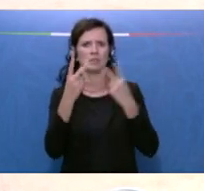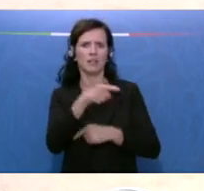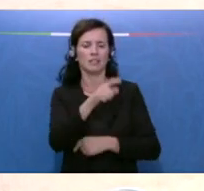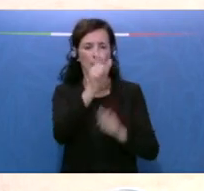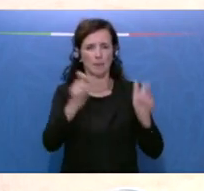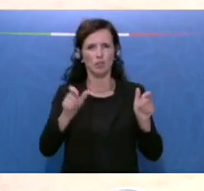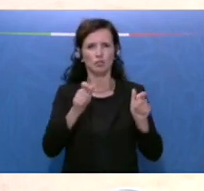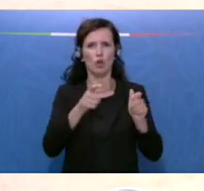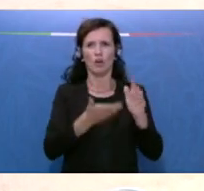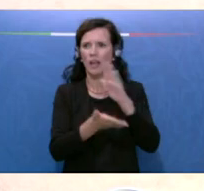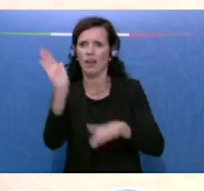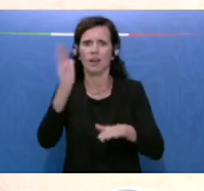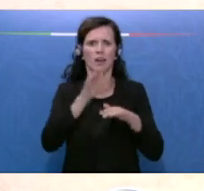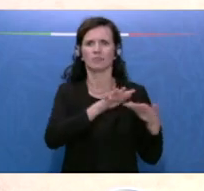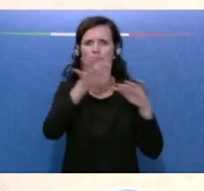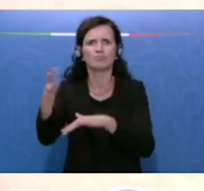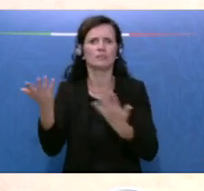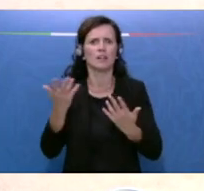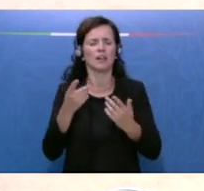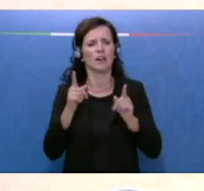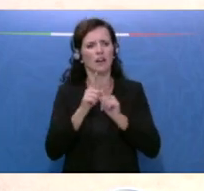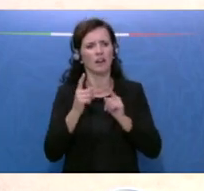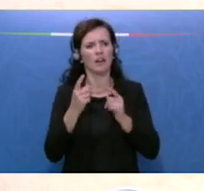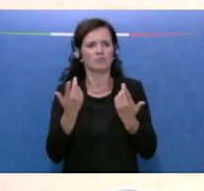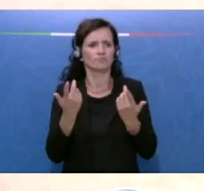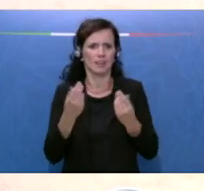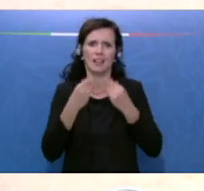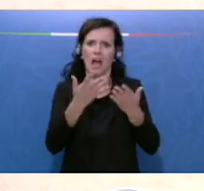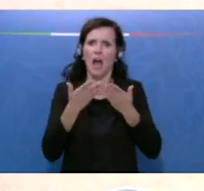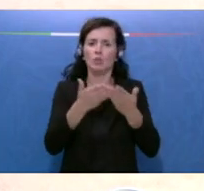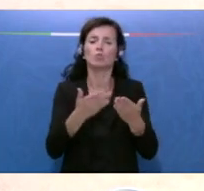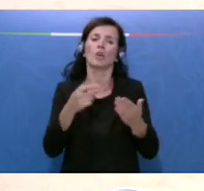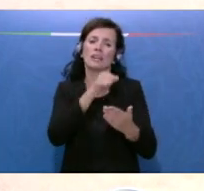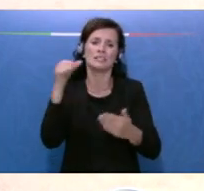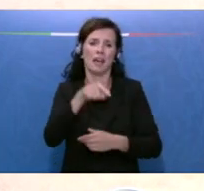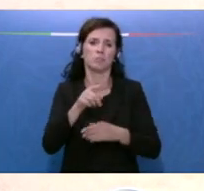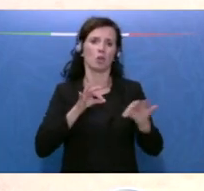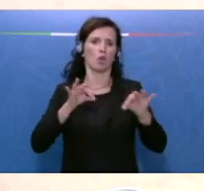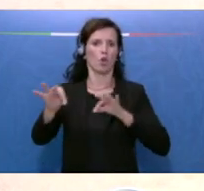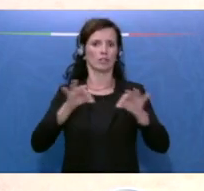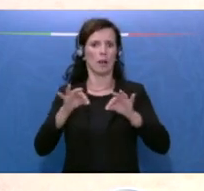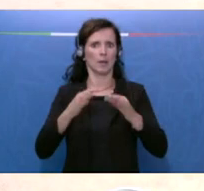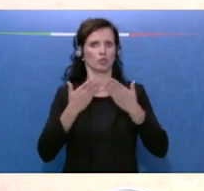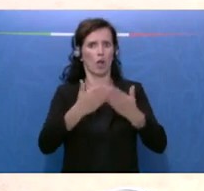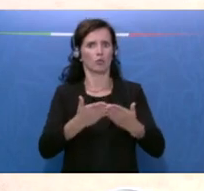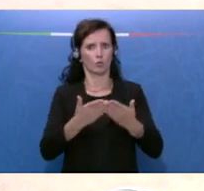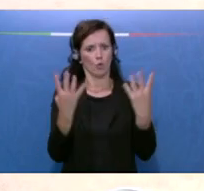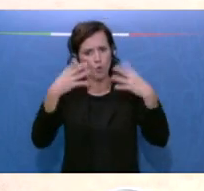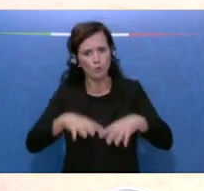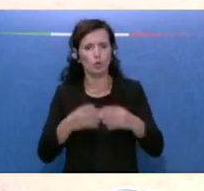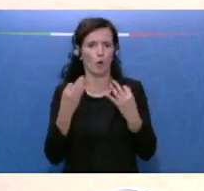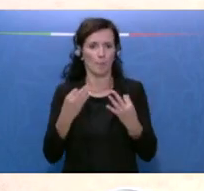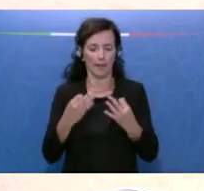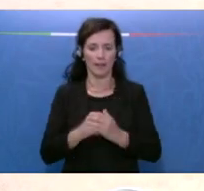migratori che attualmente non hanno nessun nessun coordinamento abbiamo fatto girare tra l'altro un un